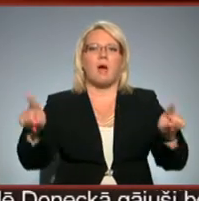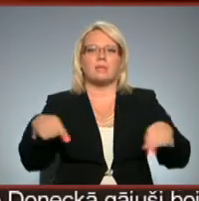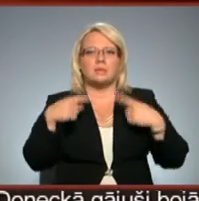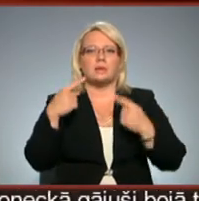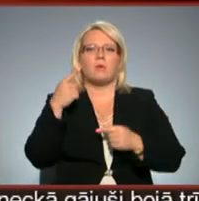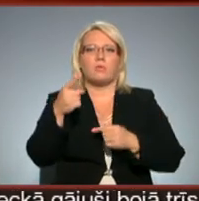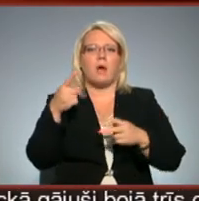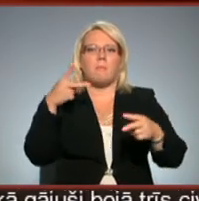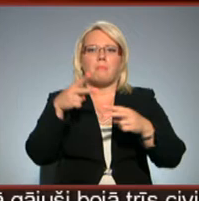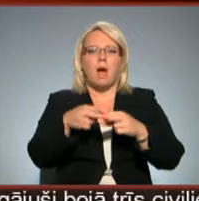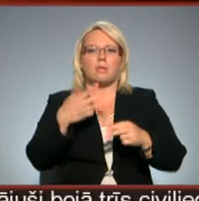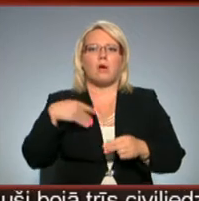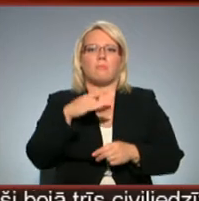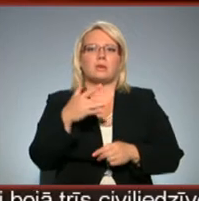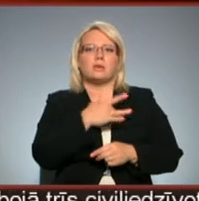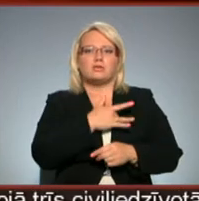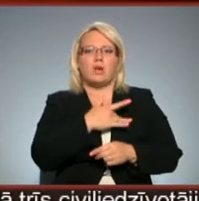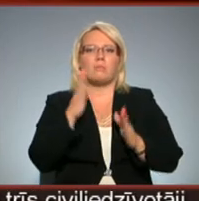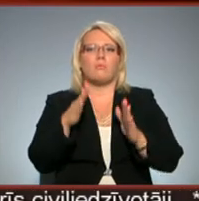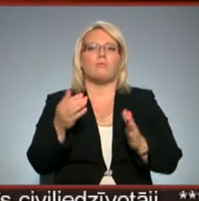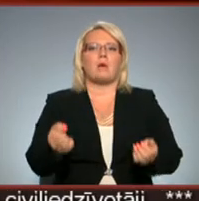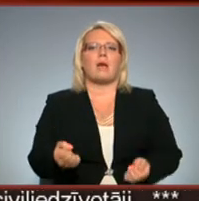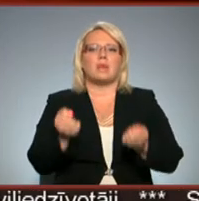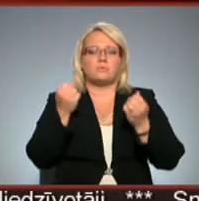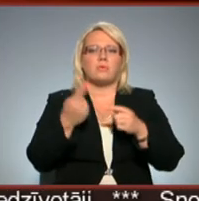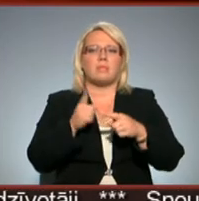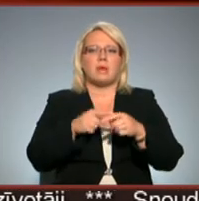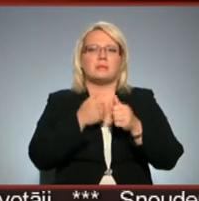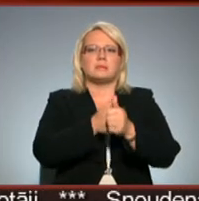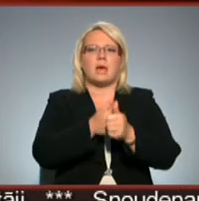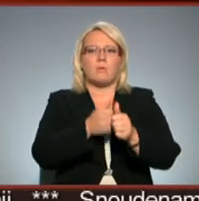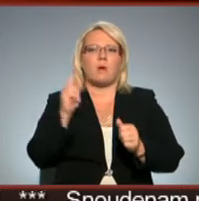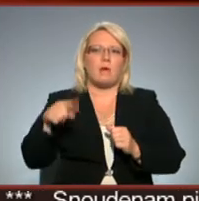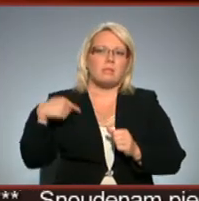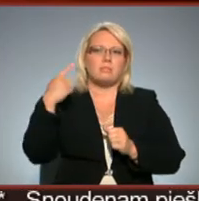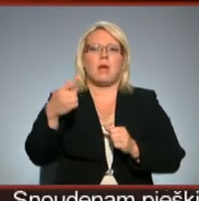to pārtraukmes, ja tas būtu katastrofāli, jo tad jau seko nākamais